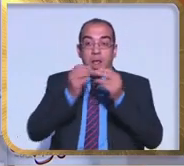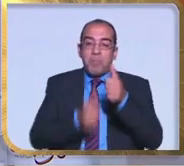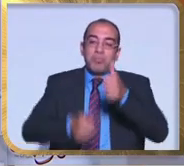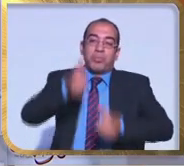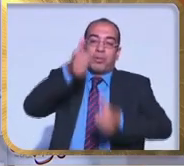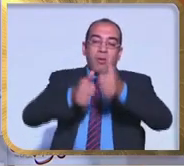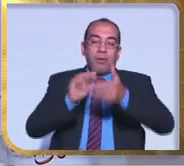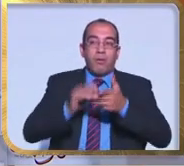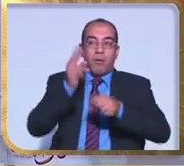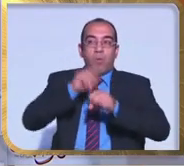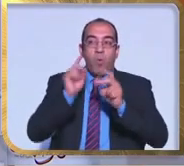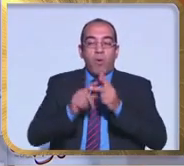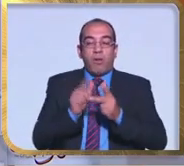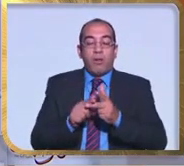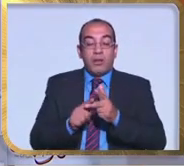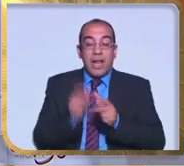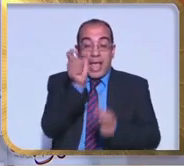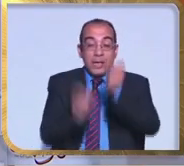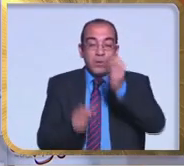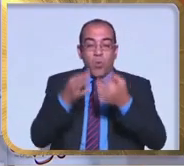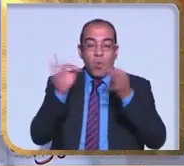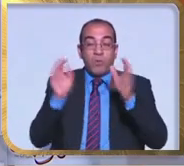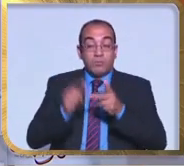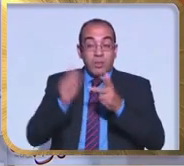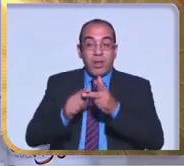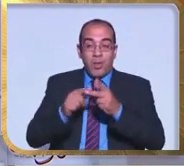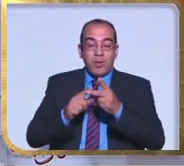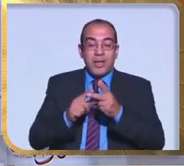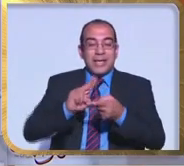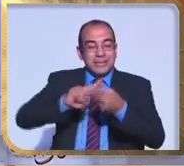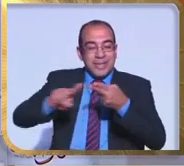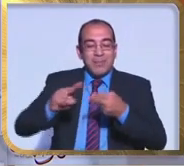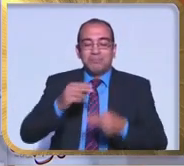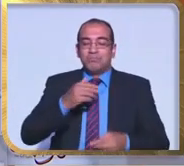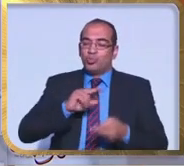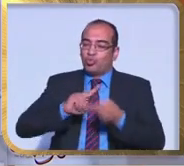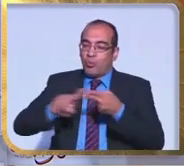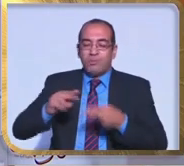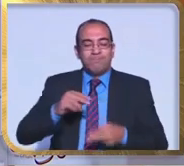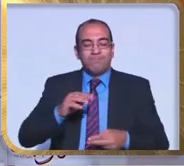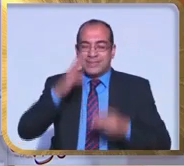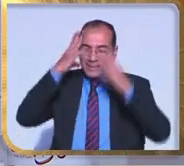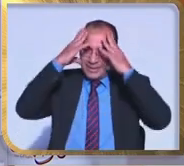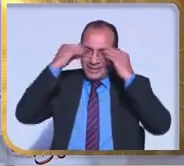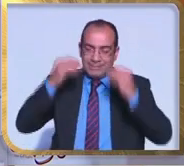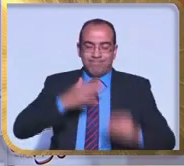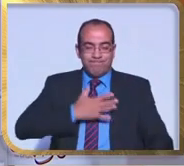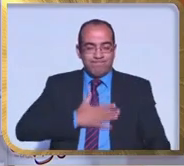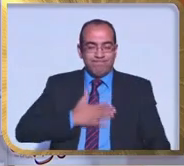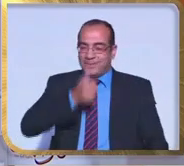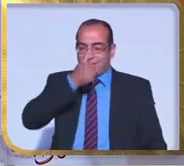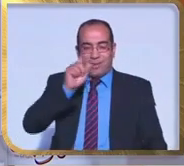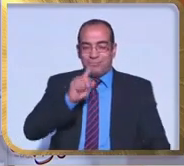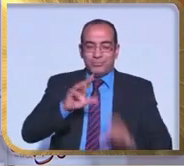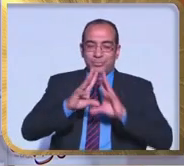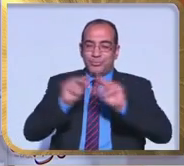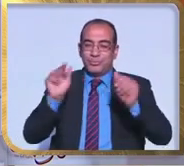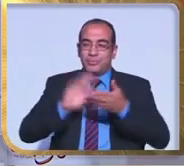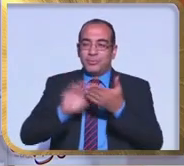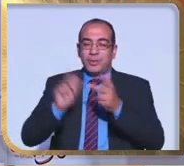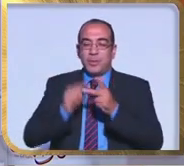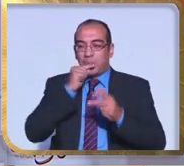امتحان. والإنسان كل ما ينعم بالسلام النفسي مع نفسه، وبيبقى عارف وأقدر ظرف هذه